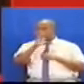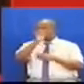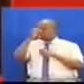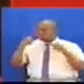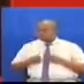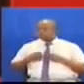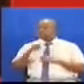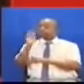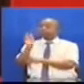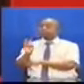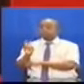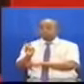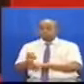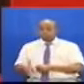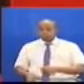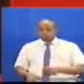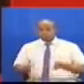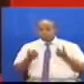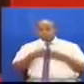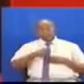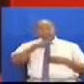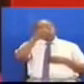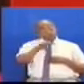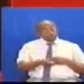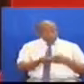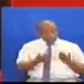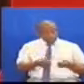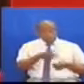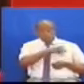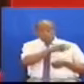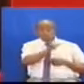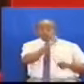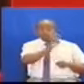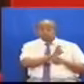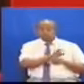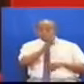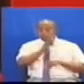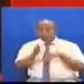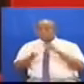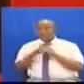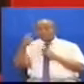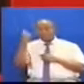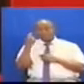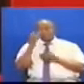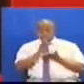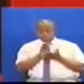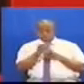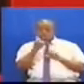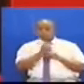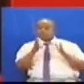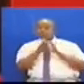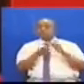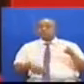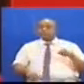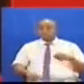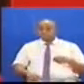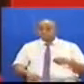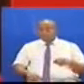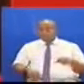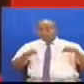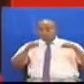Tanzania. Kwa hiyo nimpongeze sana Dr. Mwinyi kwa kazi kubwa anayofanya katika taifa letu hili. Tulishuhudia leo